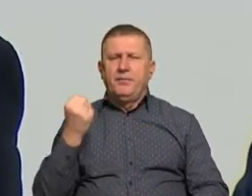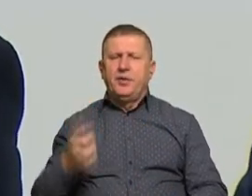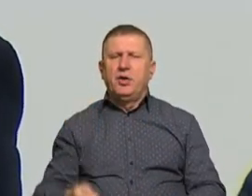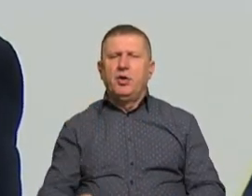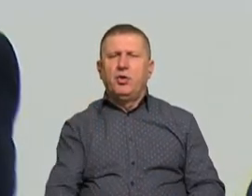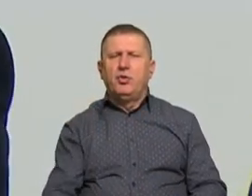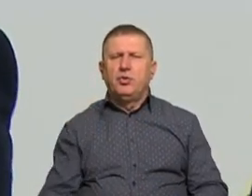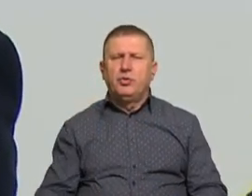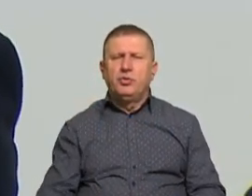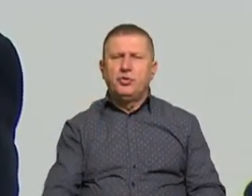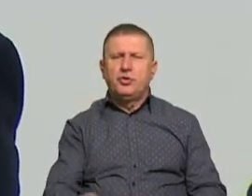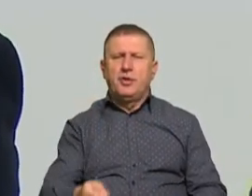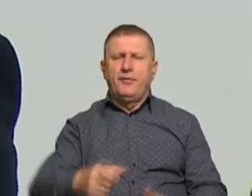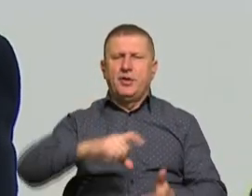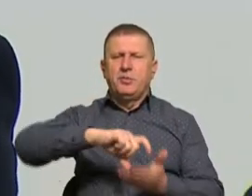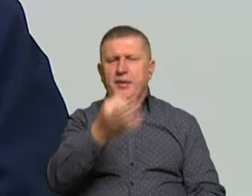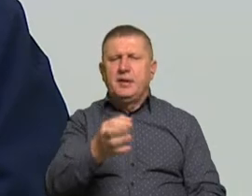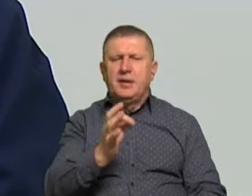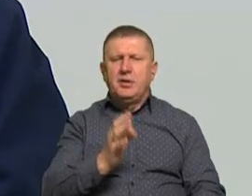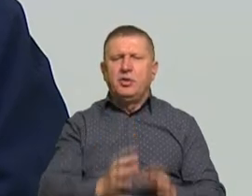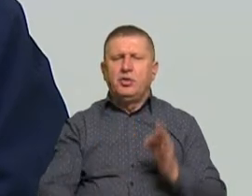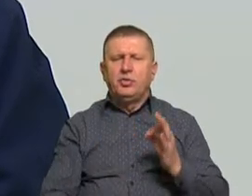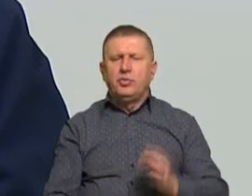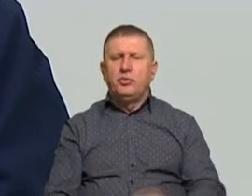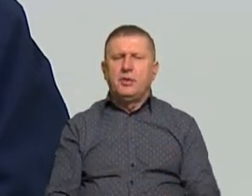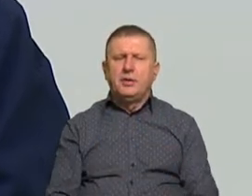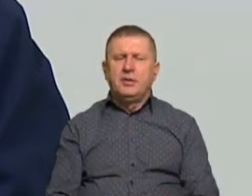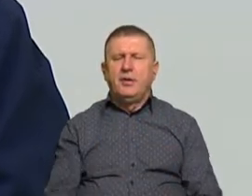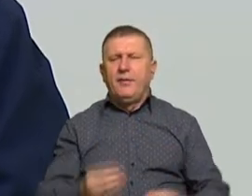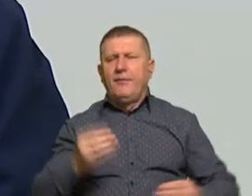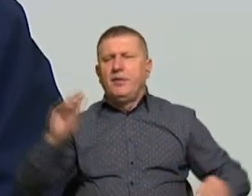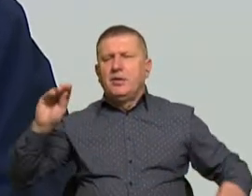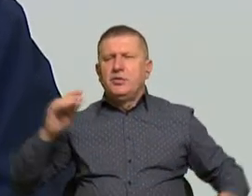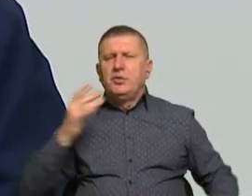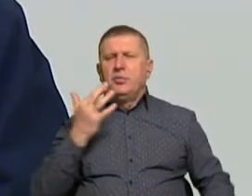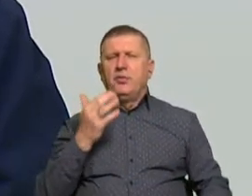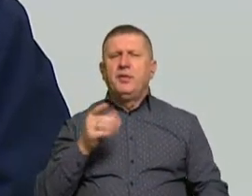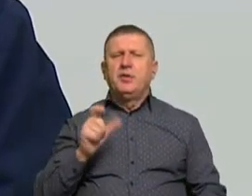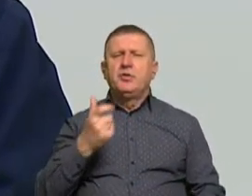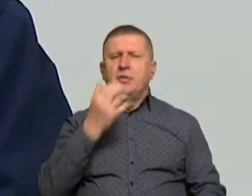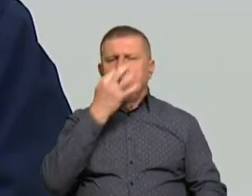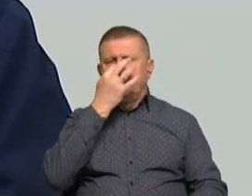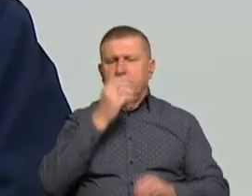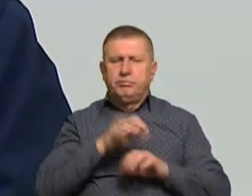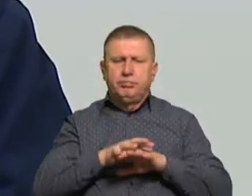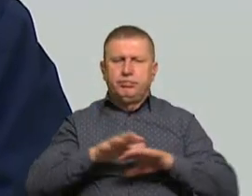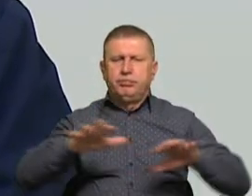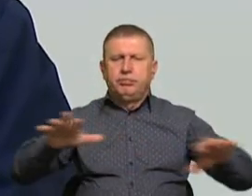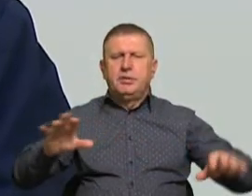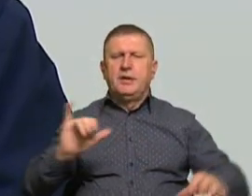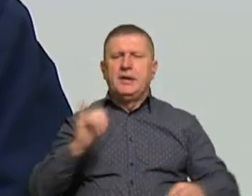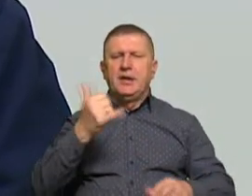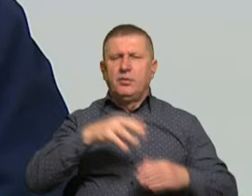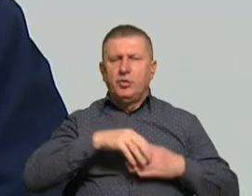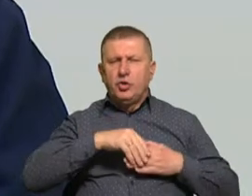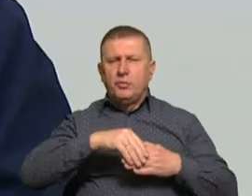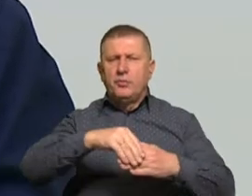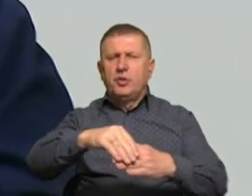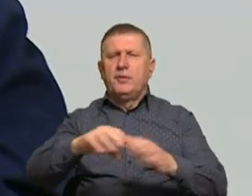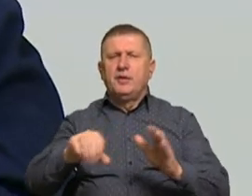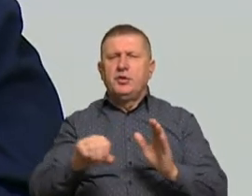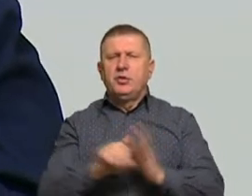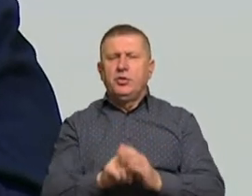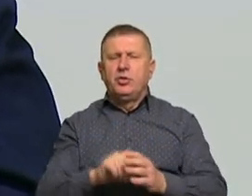ogrzewać pomieszczenia. W większości mówiono o odorze z Lipnika, a pytanie brzmiało, jak doprowadzić do odpowiedniego